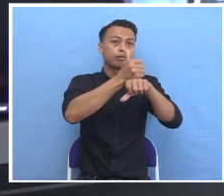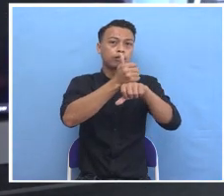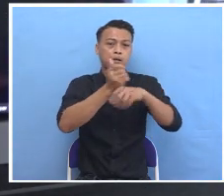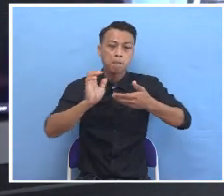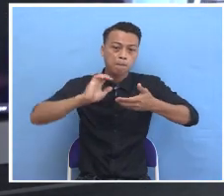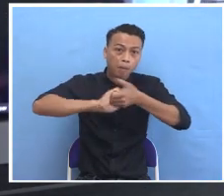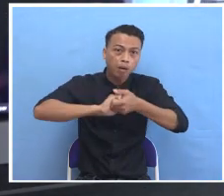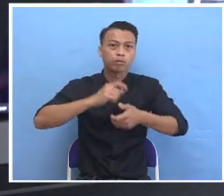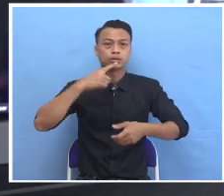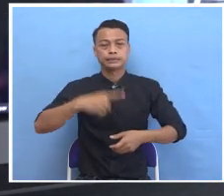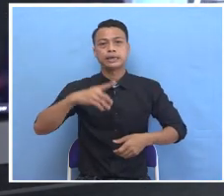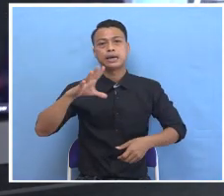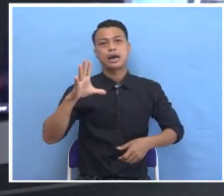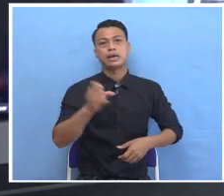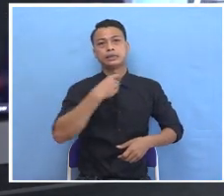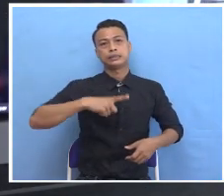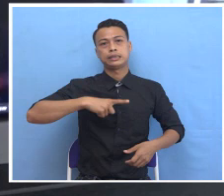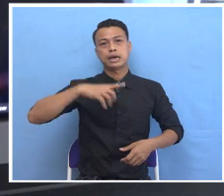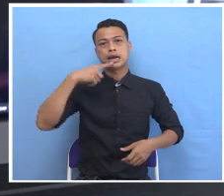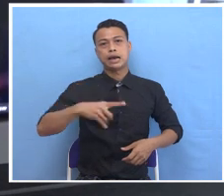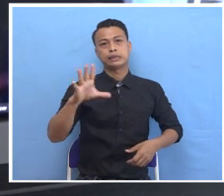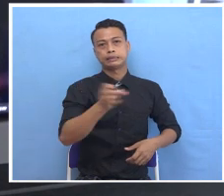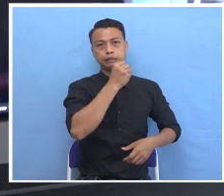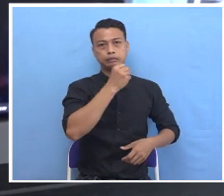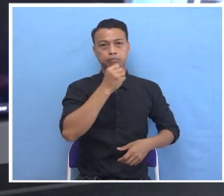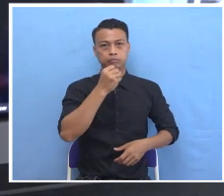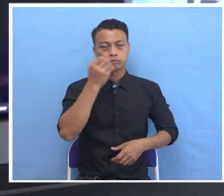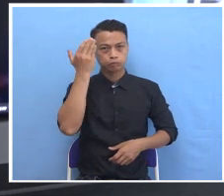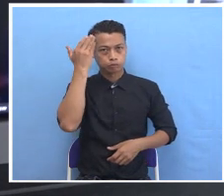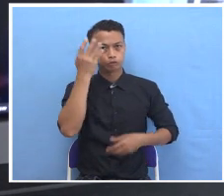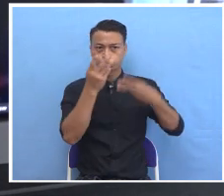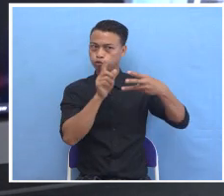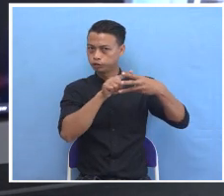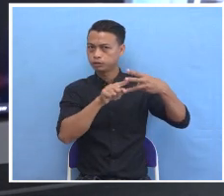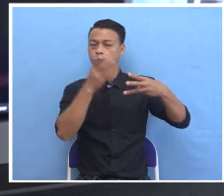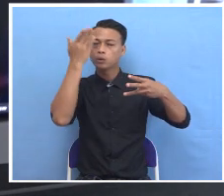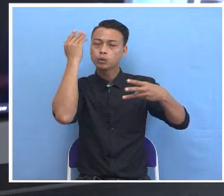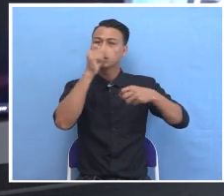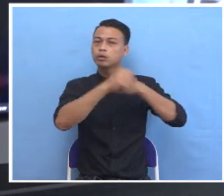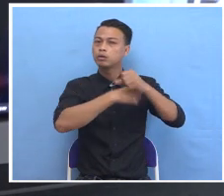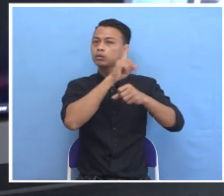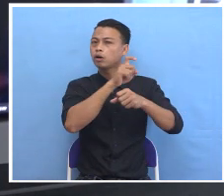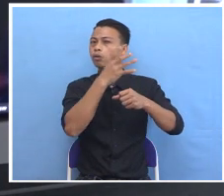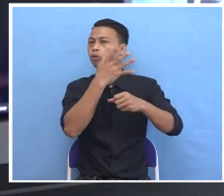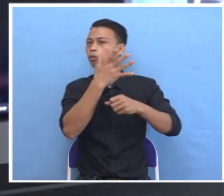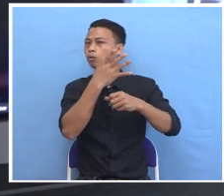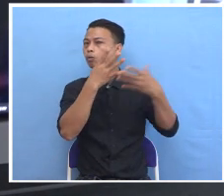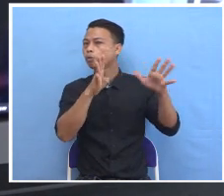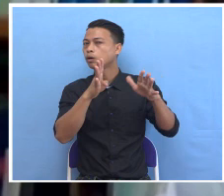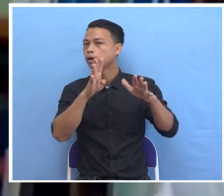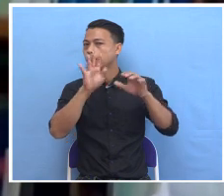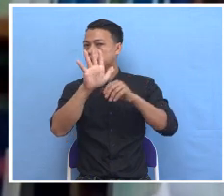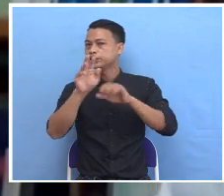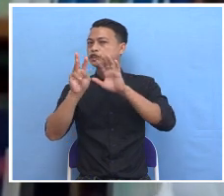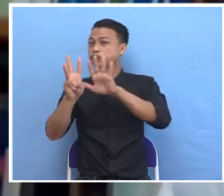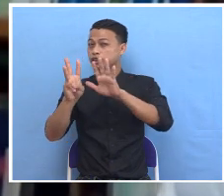င်လွယ်လွယ်ပြောရင်ဗမာပြည်မှာတက်အာဏာသိမ်းမှု3ချိန်ရှိတယ်ပြောနိုင်တယ်။ဒါပေမဲ့အတိအကျလိုက်ကြည့်ရင်1958နှစ်မျိုးကွဲနေ